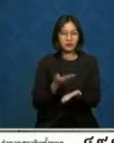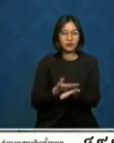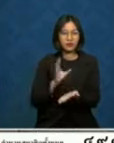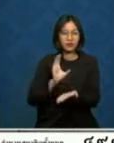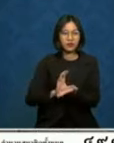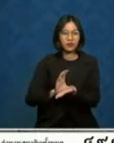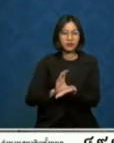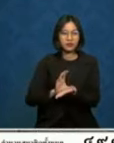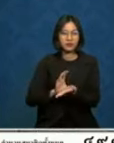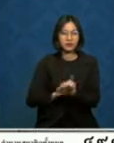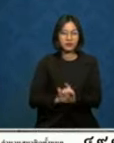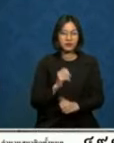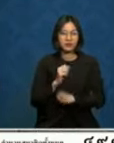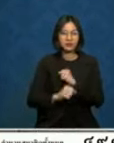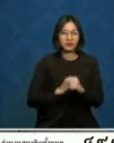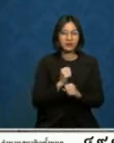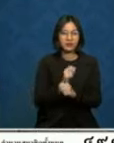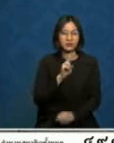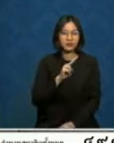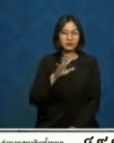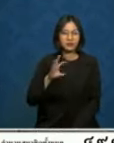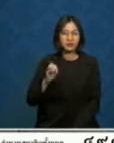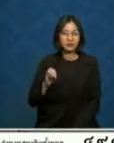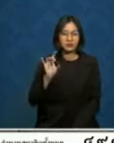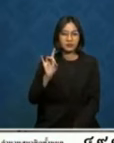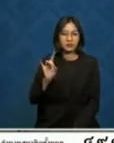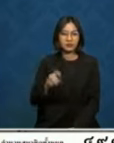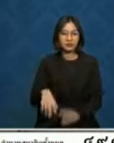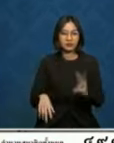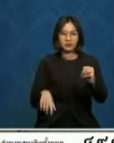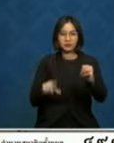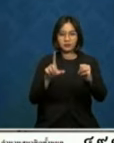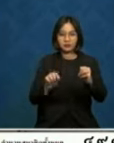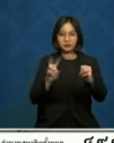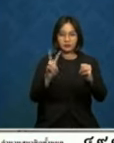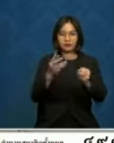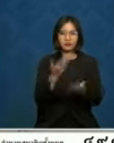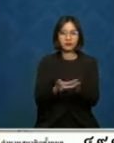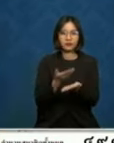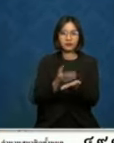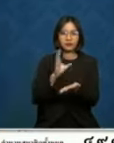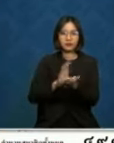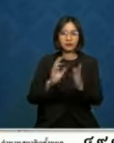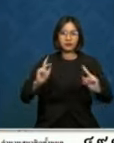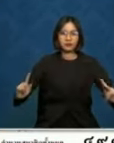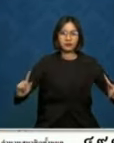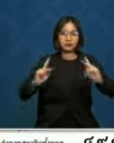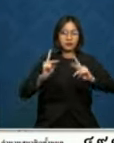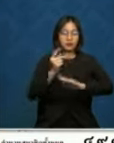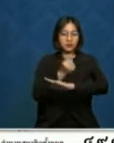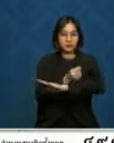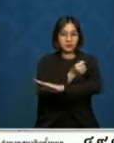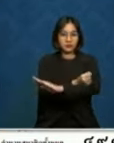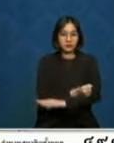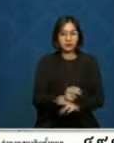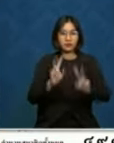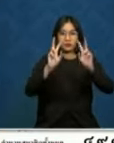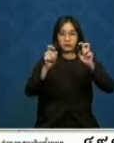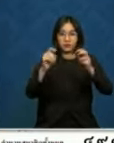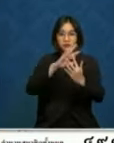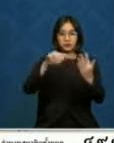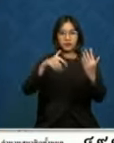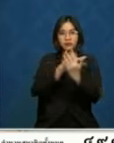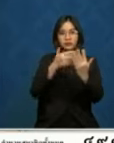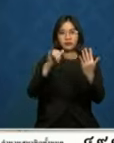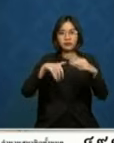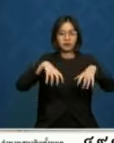จ่ายประจำปี2568ในมาตรา22งบประมาณรายจ่ายกระทรวงแรงงานครับเรื่องแผนงานยุทธศาสตร์จั